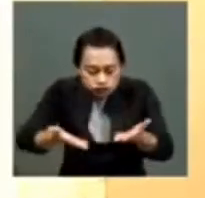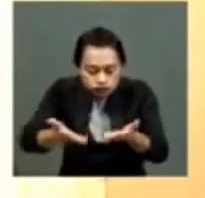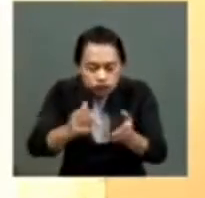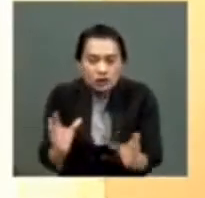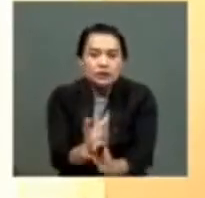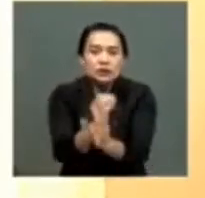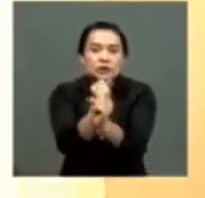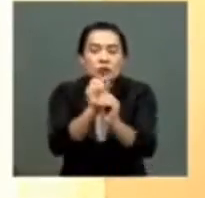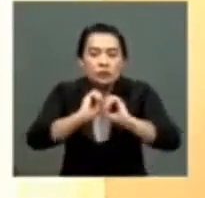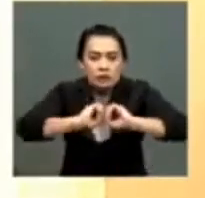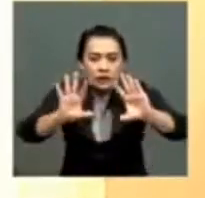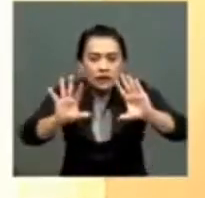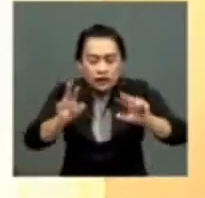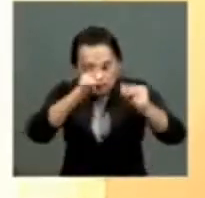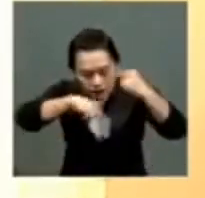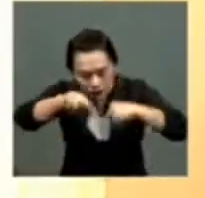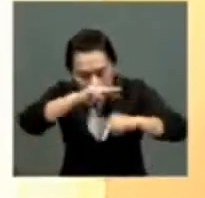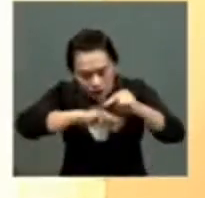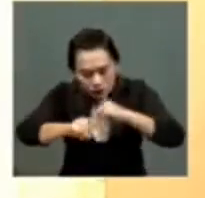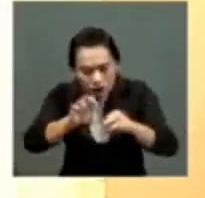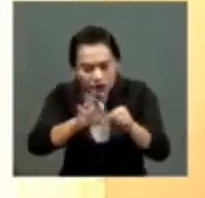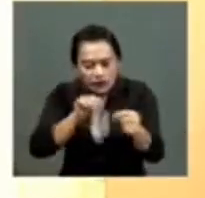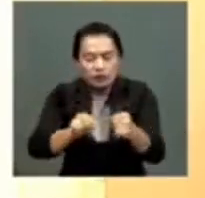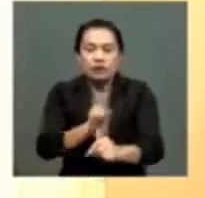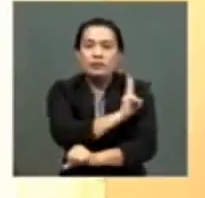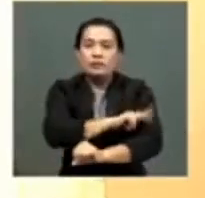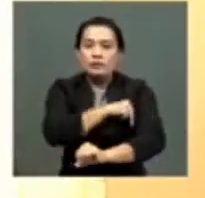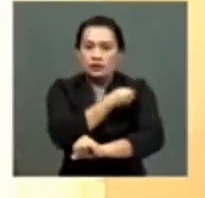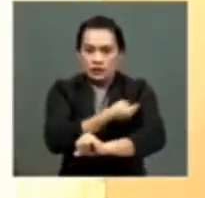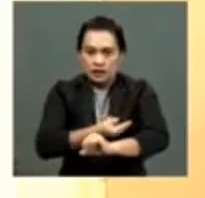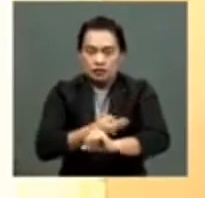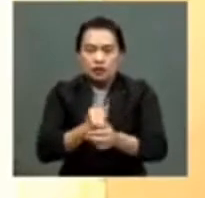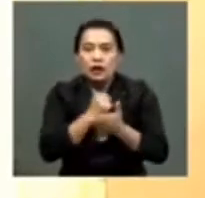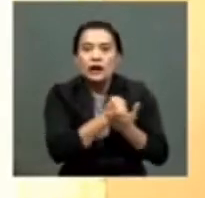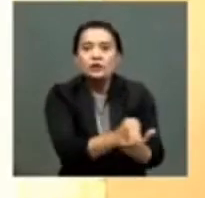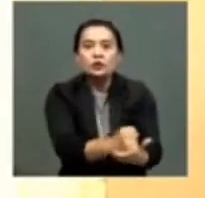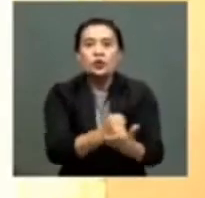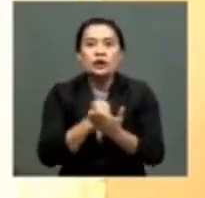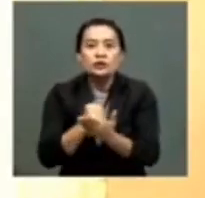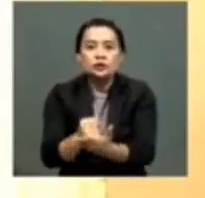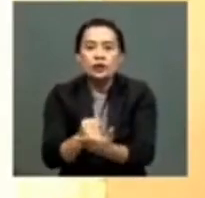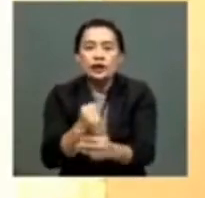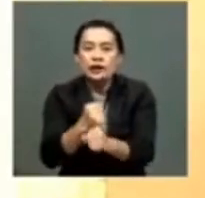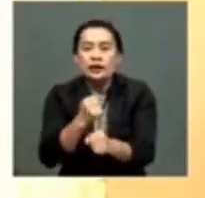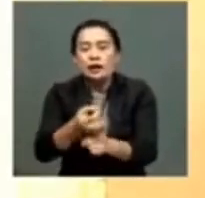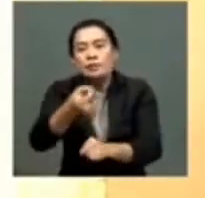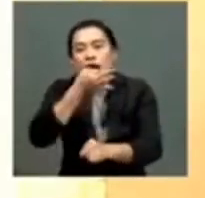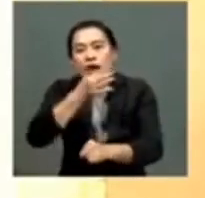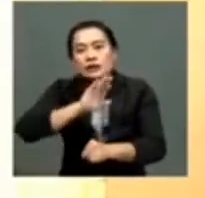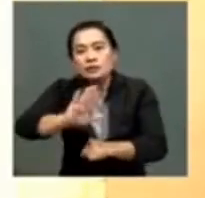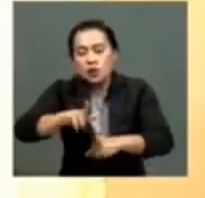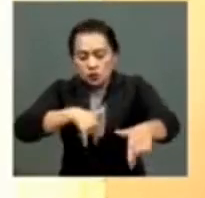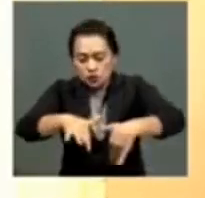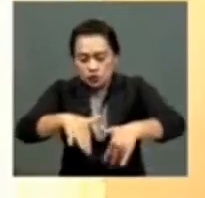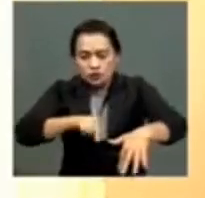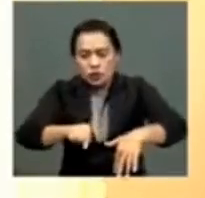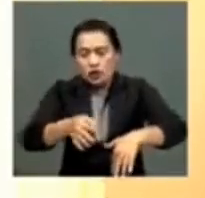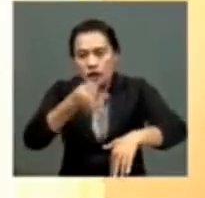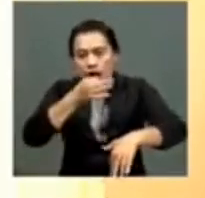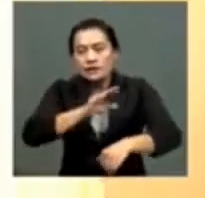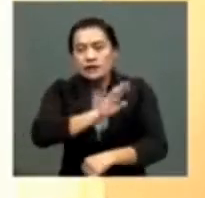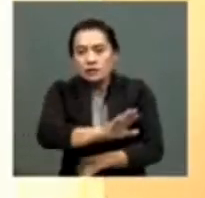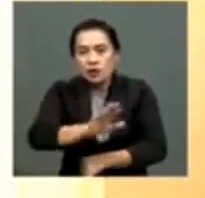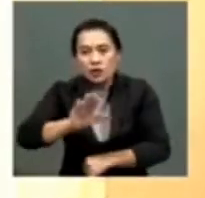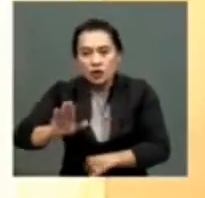มดุลของการดูแลเรื่องสาธารณสุขและการช่วยเหลือเรื่องทำมาหากินของประชาชนผมอยากให้ทุกคนรู้ว่